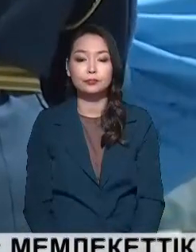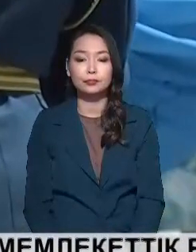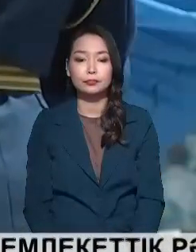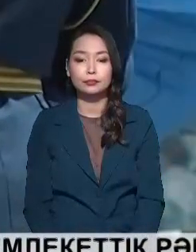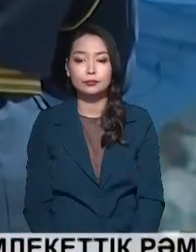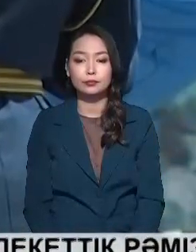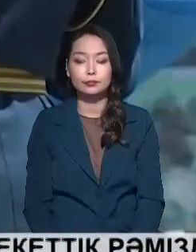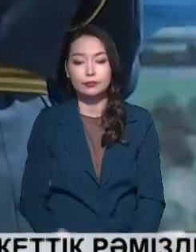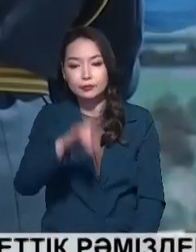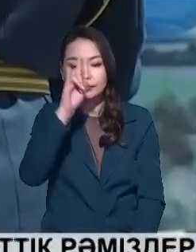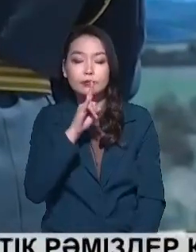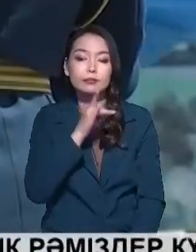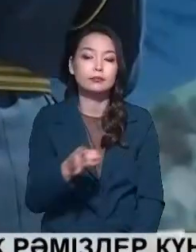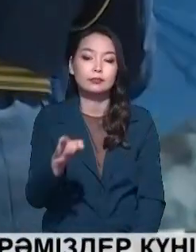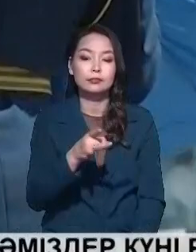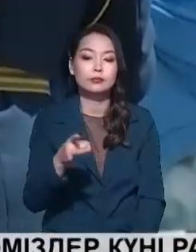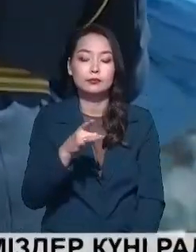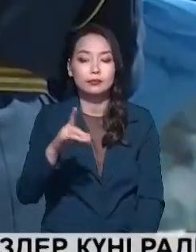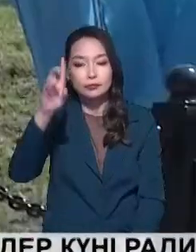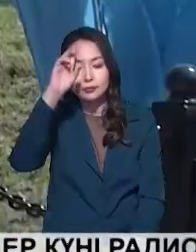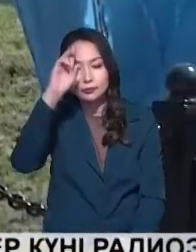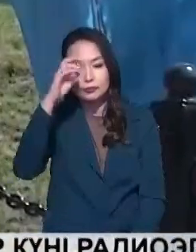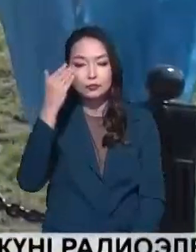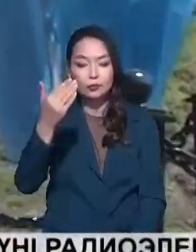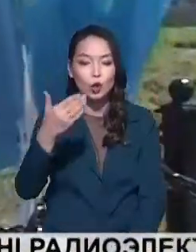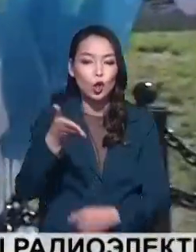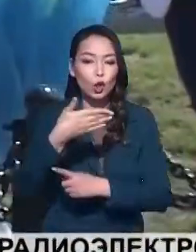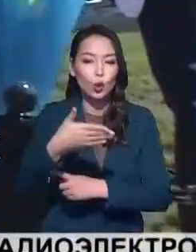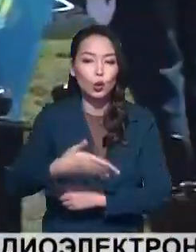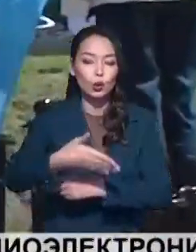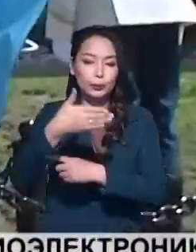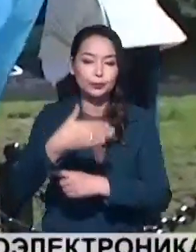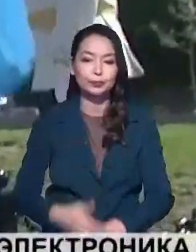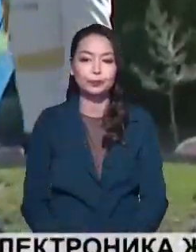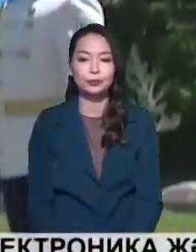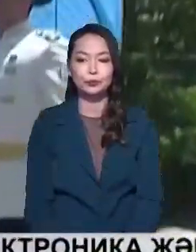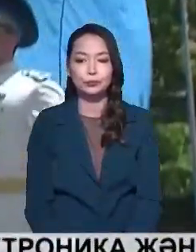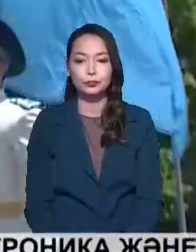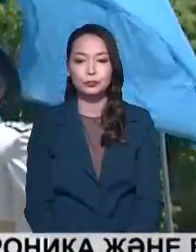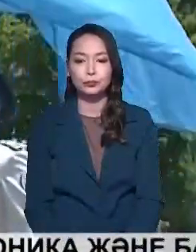Қазақстан Республикасының мемлекеттік туы көтерілсін.